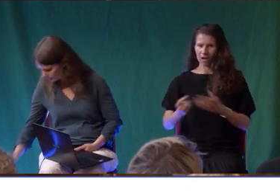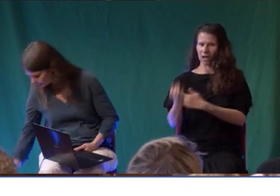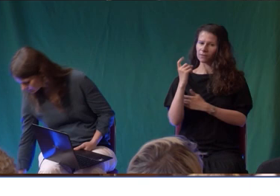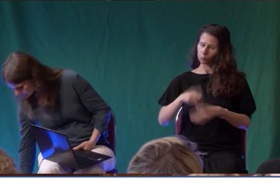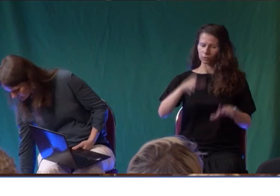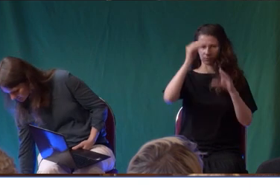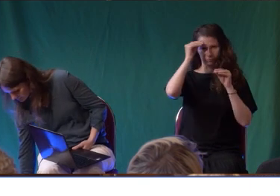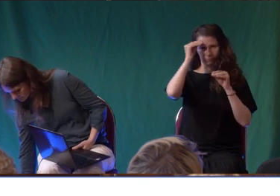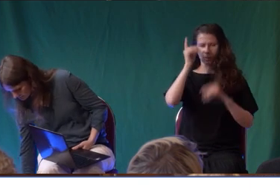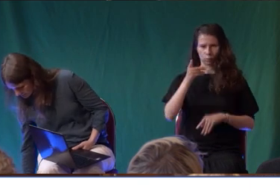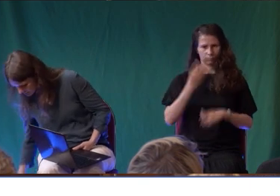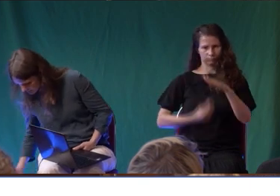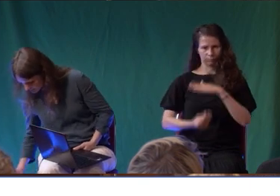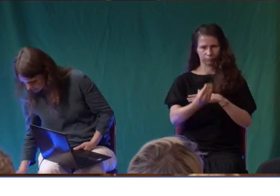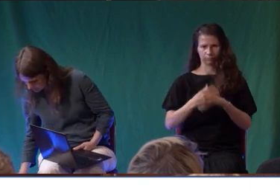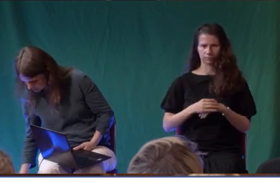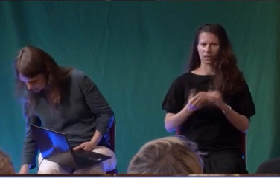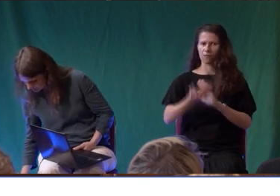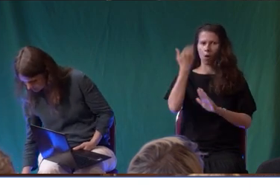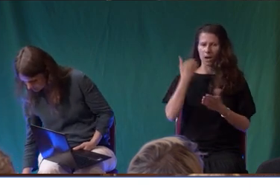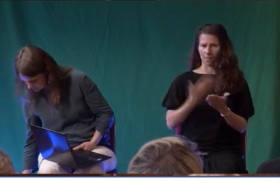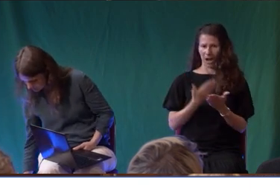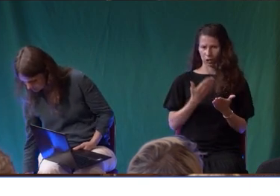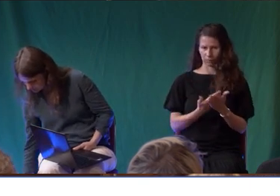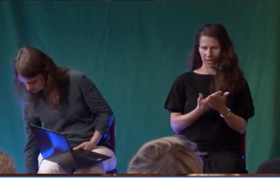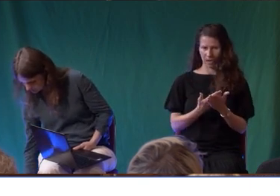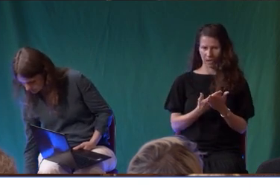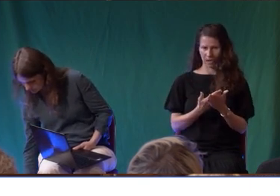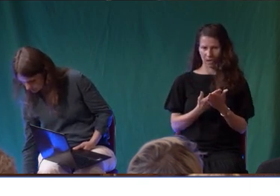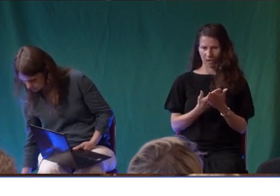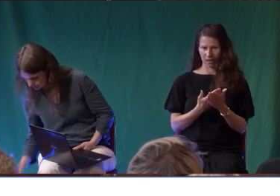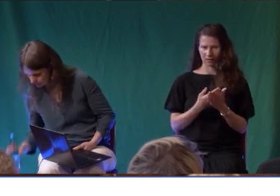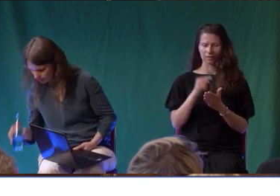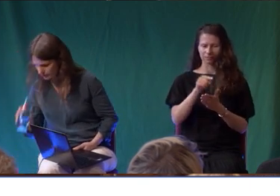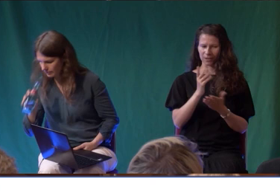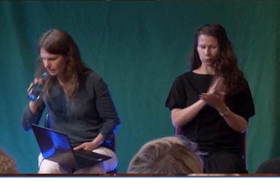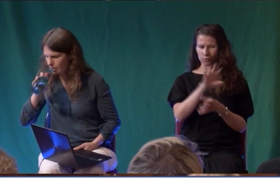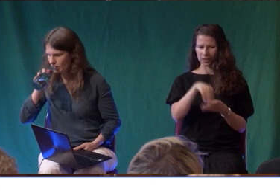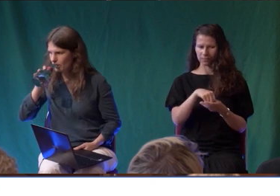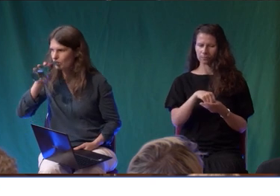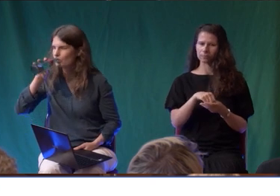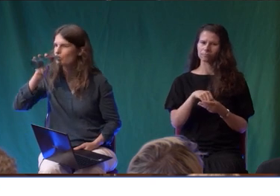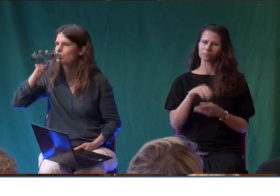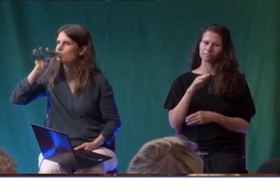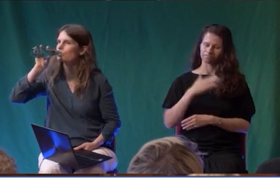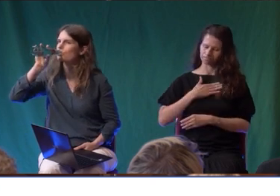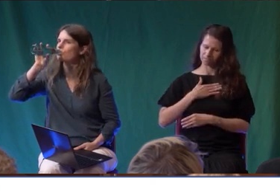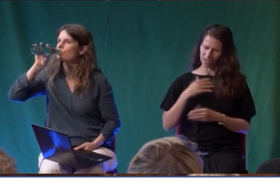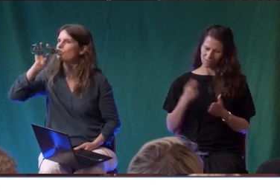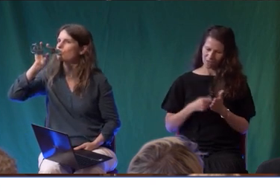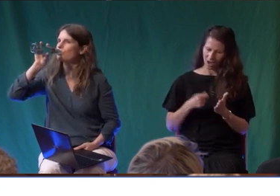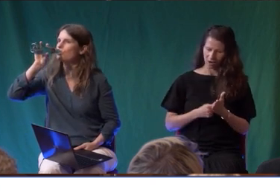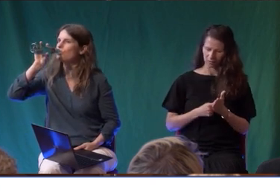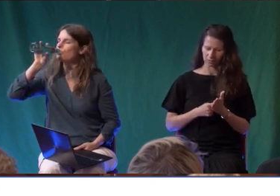und das klang bei den Beispiel vorhin an also sie müssen ihre eigenen Werte und Normen darüber nachdenken es muss nicht